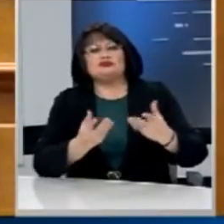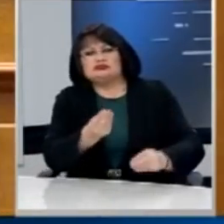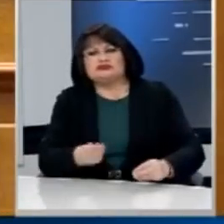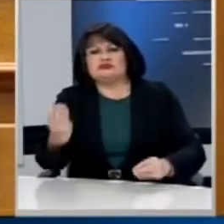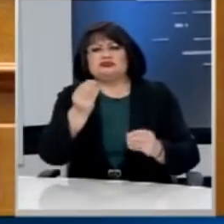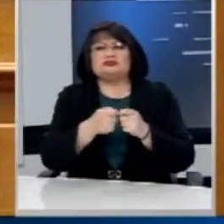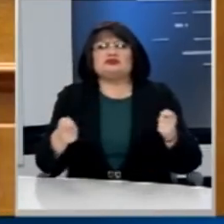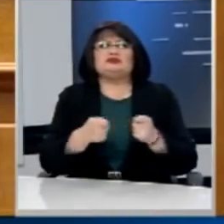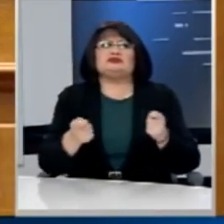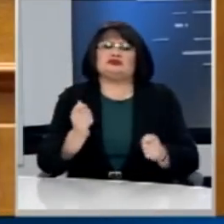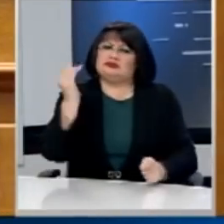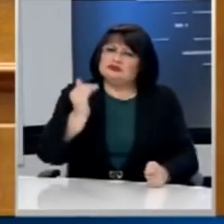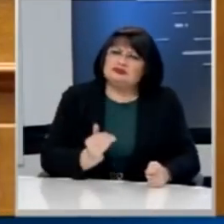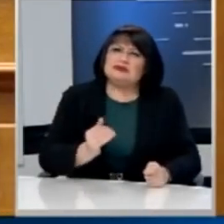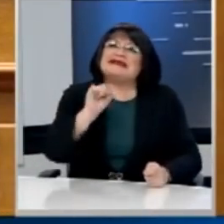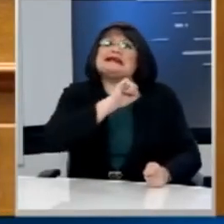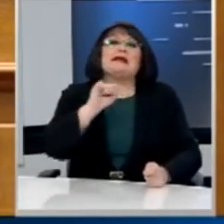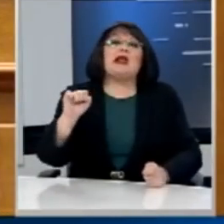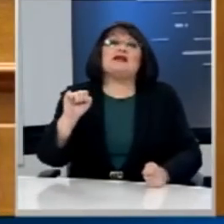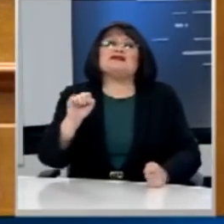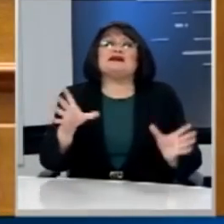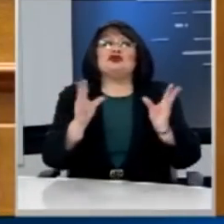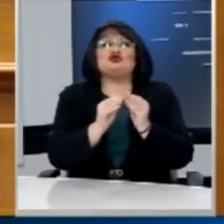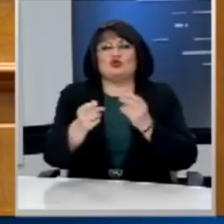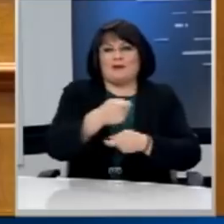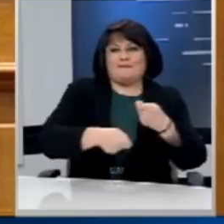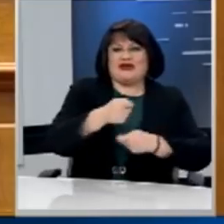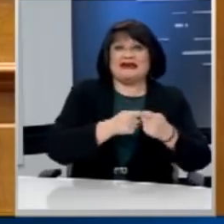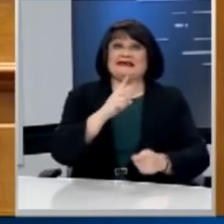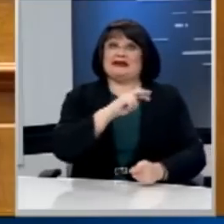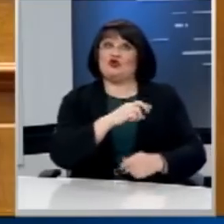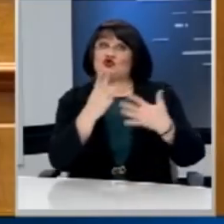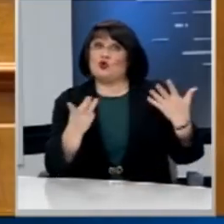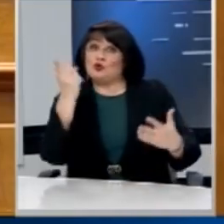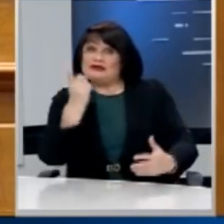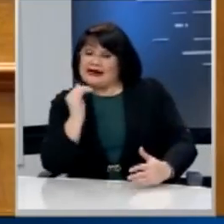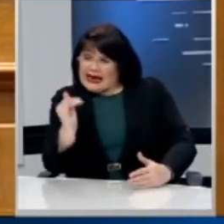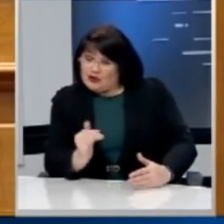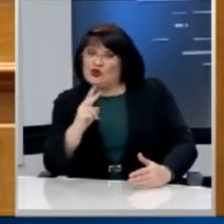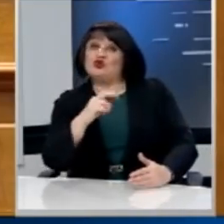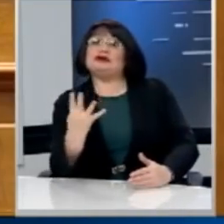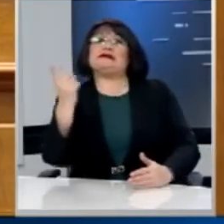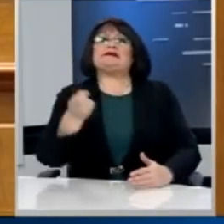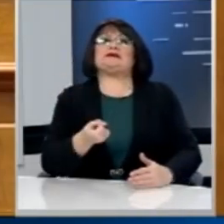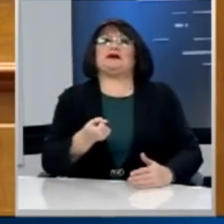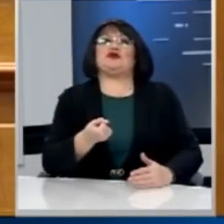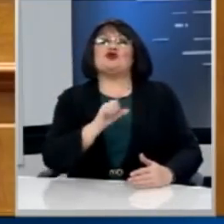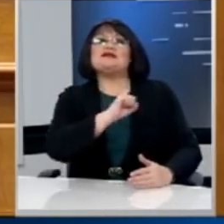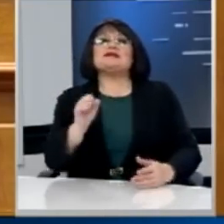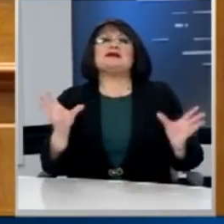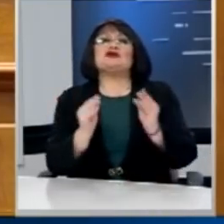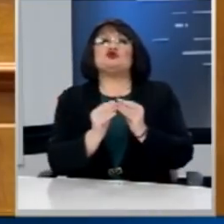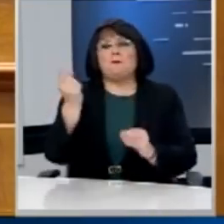του, μειώνοντας το συντελεστή για τις επιχειρήσεις από το 28% στο 24% και το συντελεστή